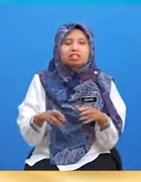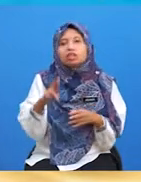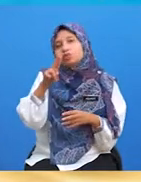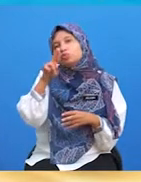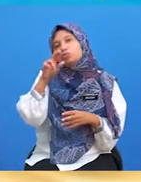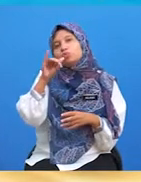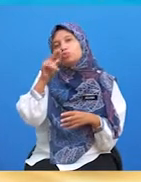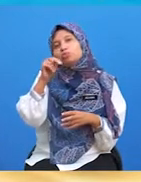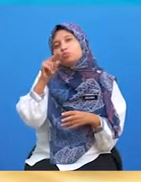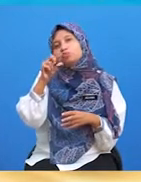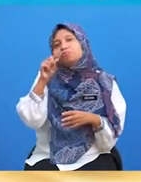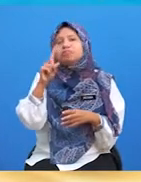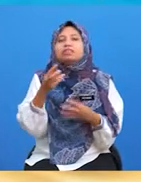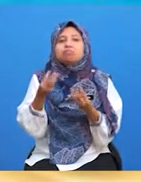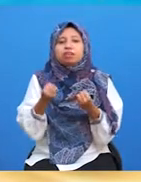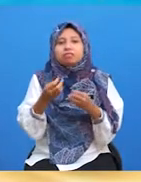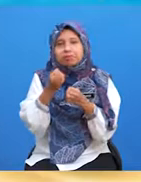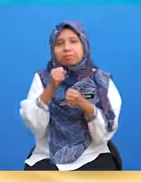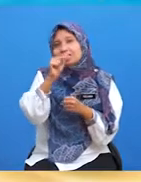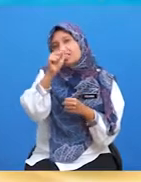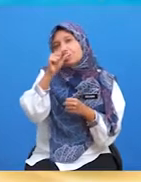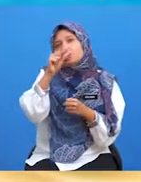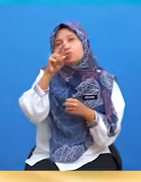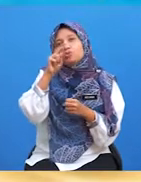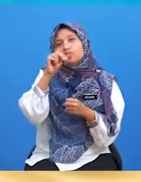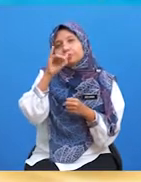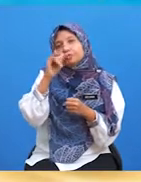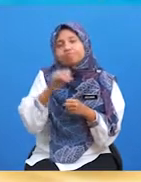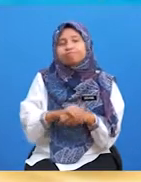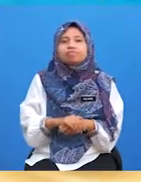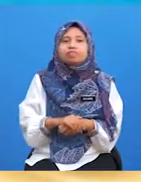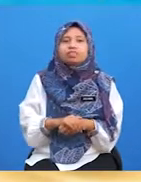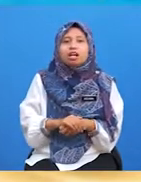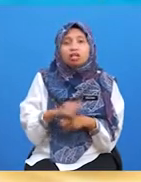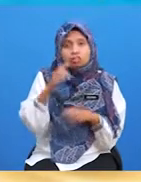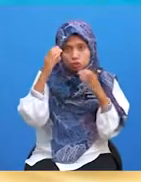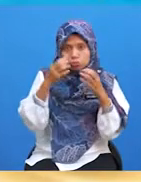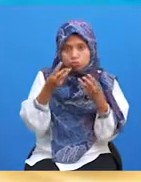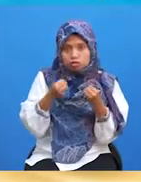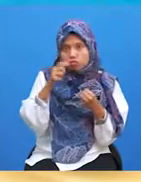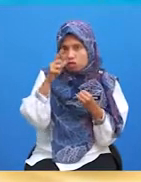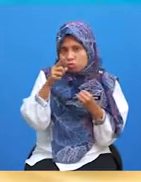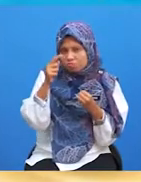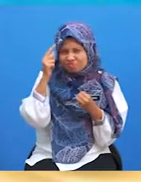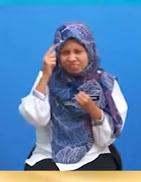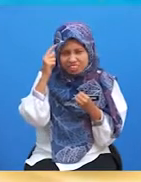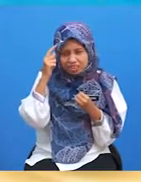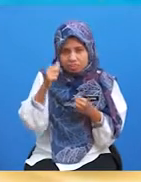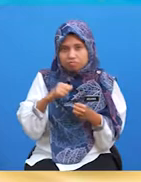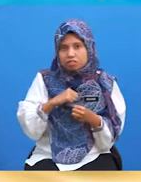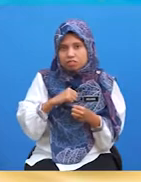kan dapat sagunya? Betul tak, murid-murid? Cikgu mahu kamu memerah otak.